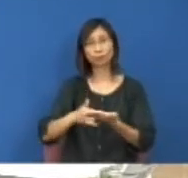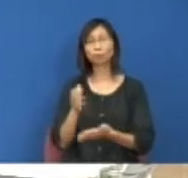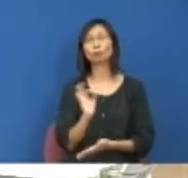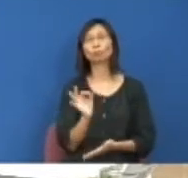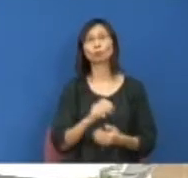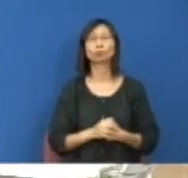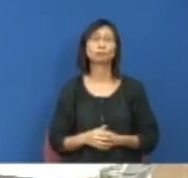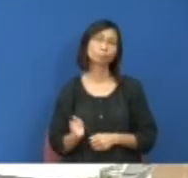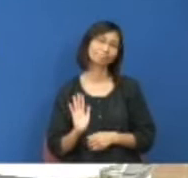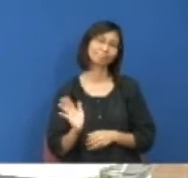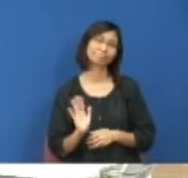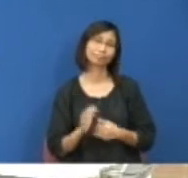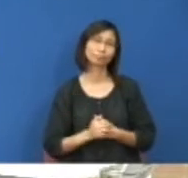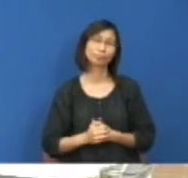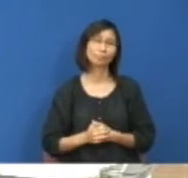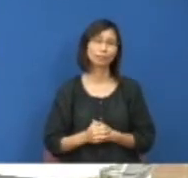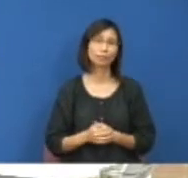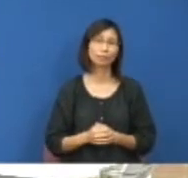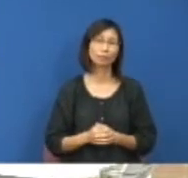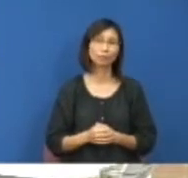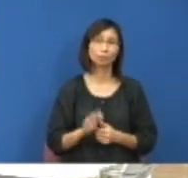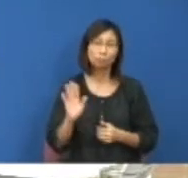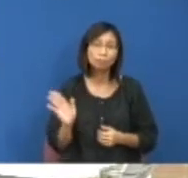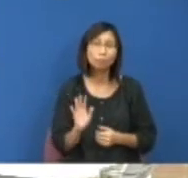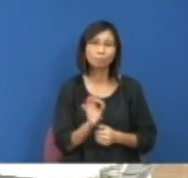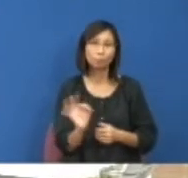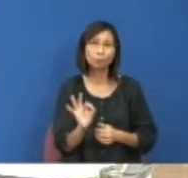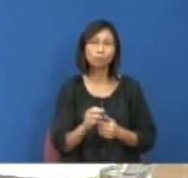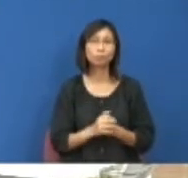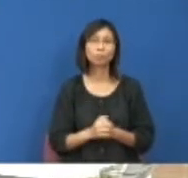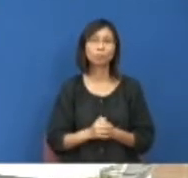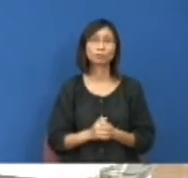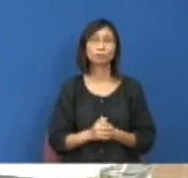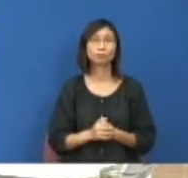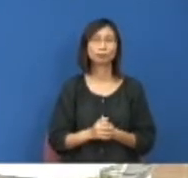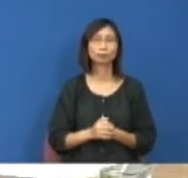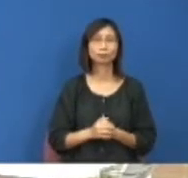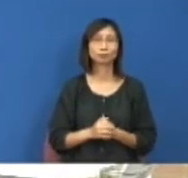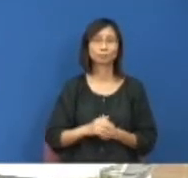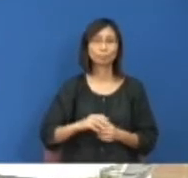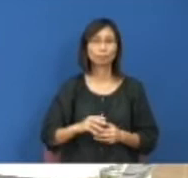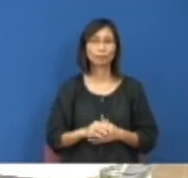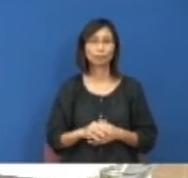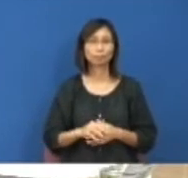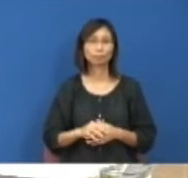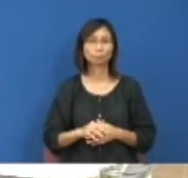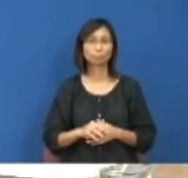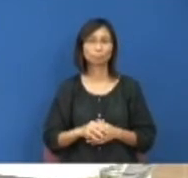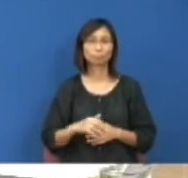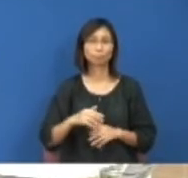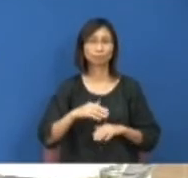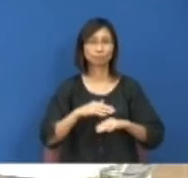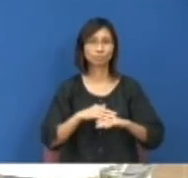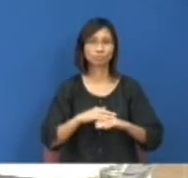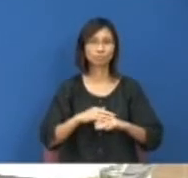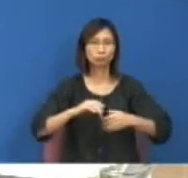當然佢唔係話冇階級鬥爭嘅意味，其實但係佢係只不過係客觀上面咁樣用一